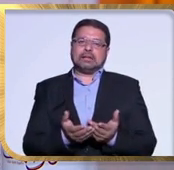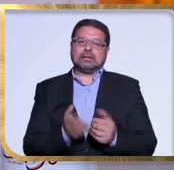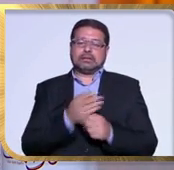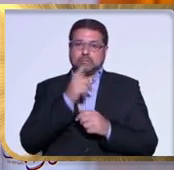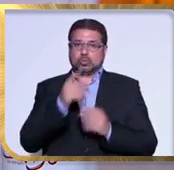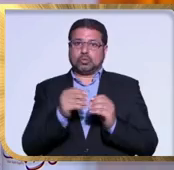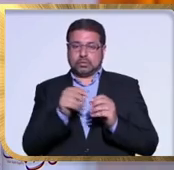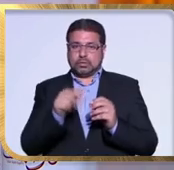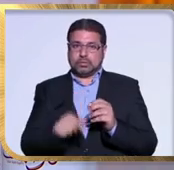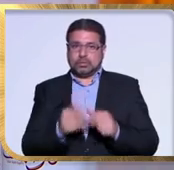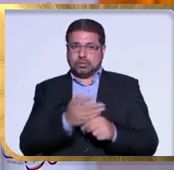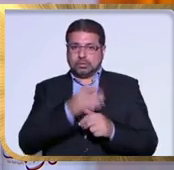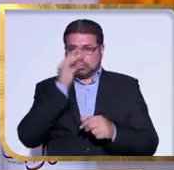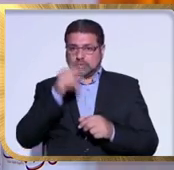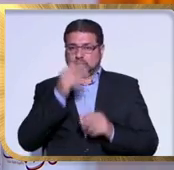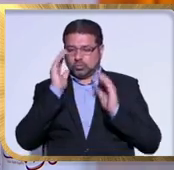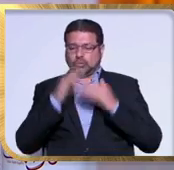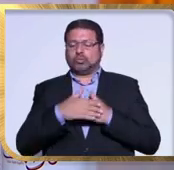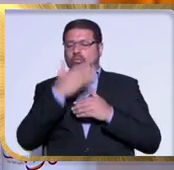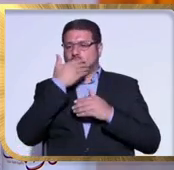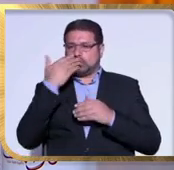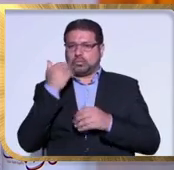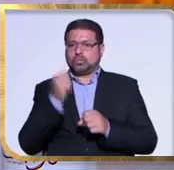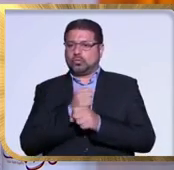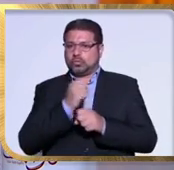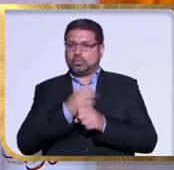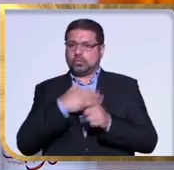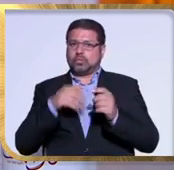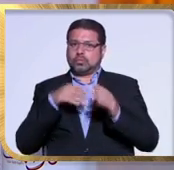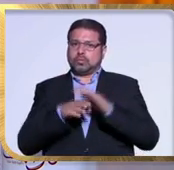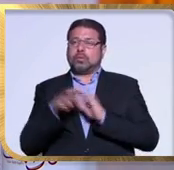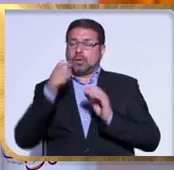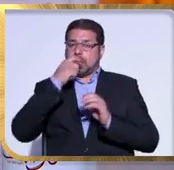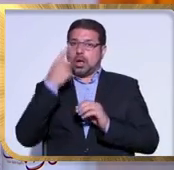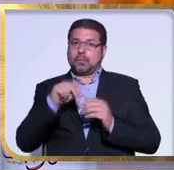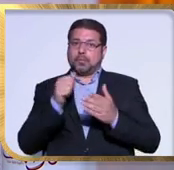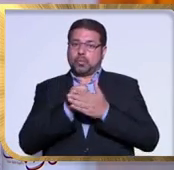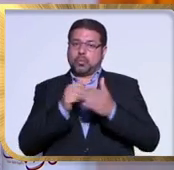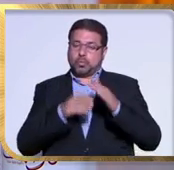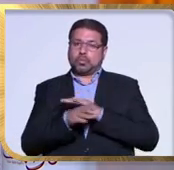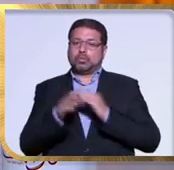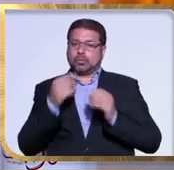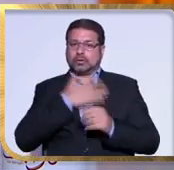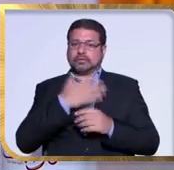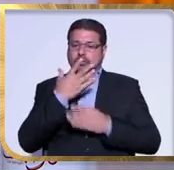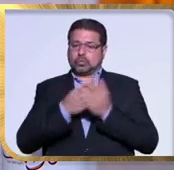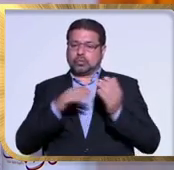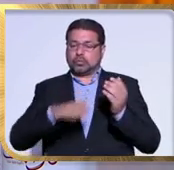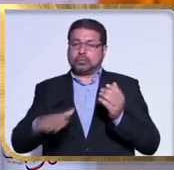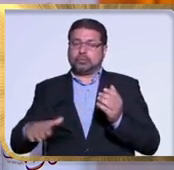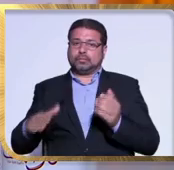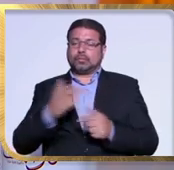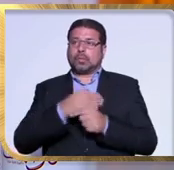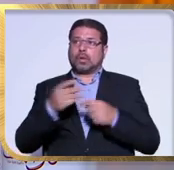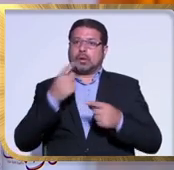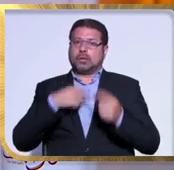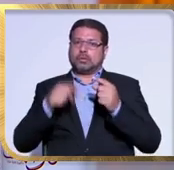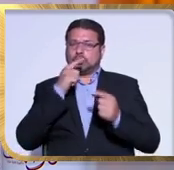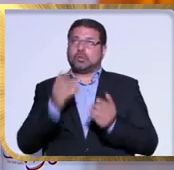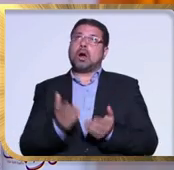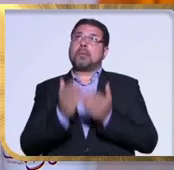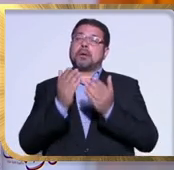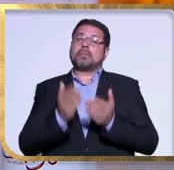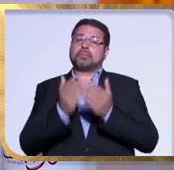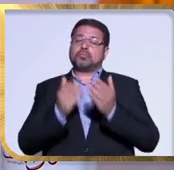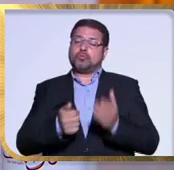المساله انك بتصلي وبتعمل وبتدخل مال حرام على نفسك واولادك ثم تقول يا رب